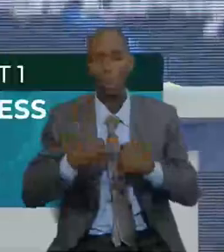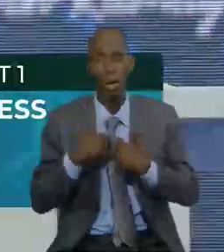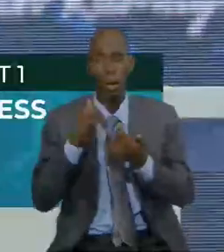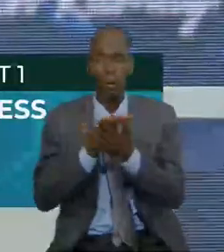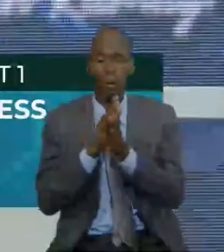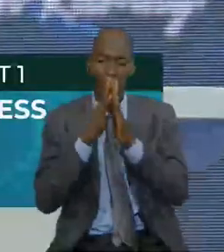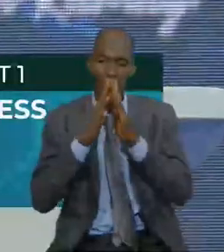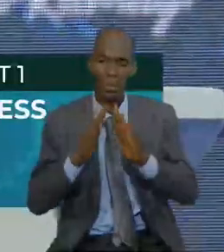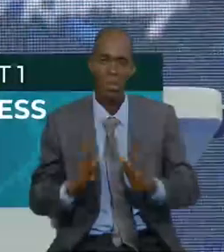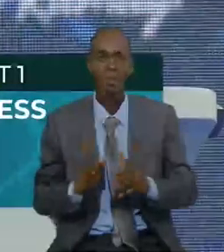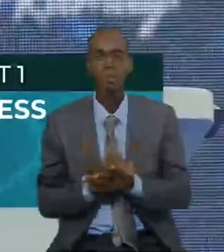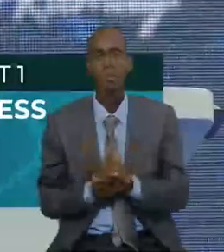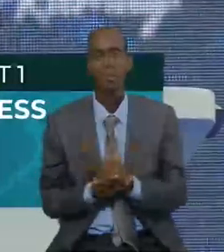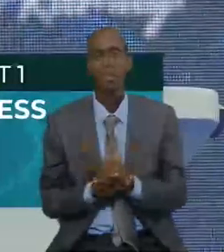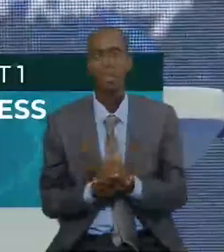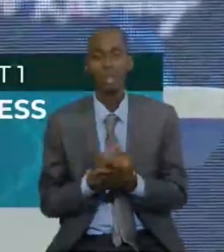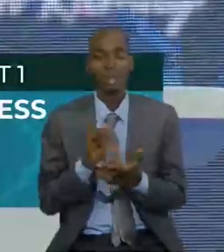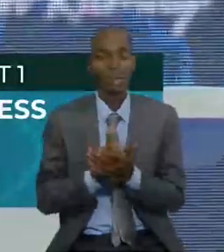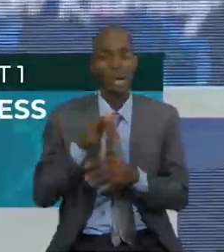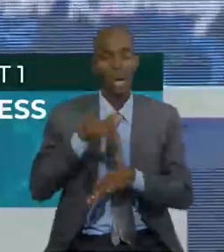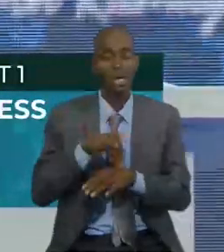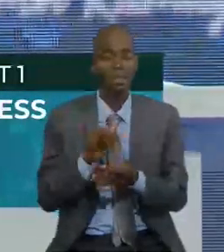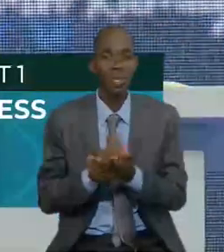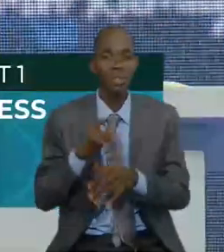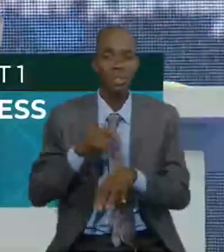privé de la paix de Dieu